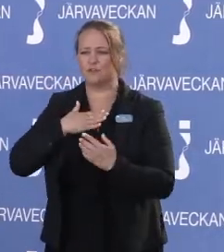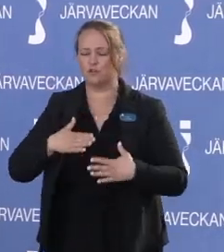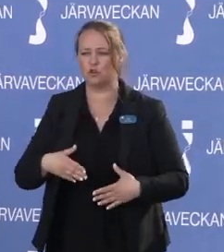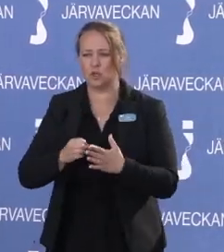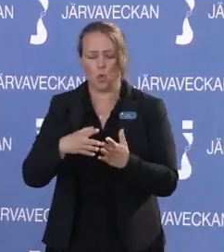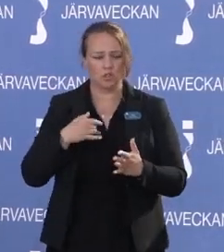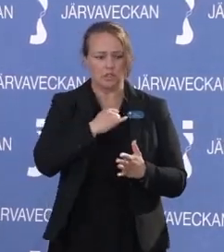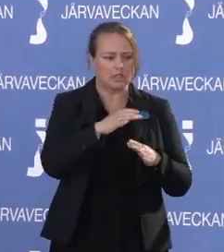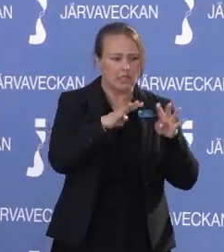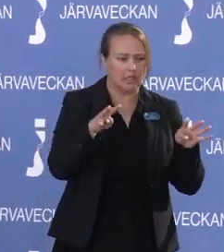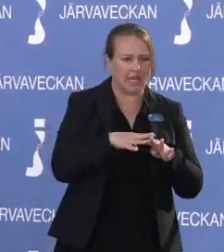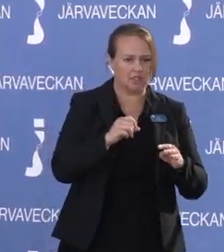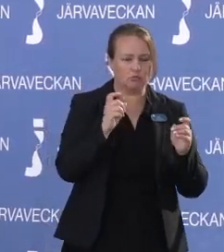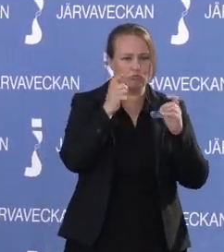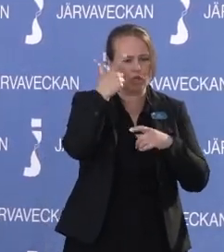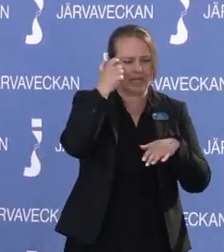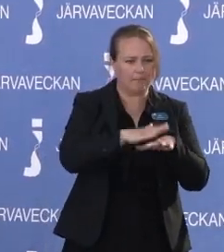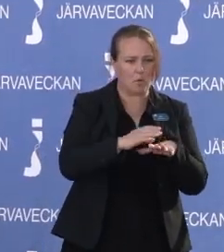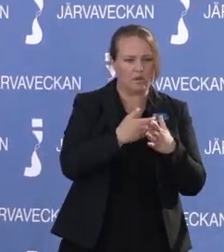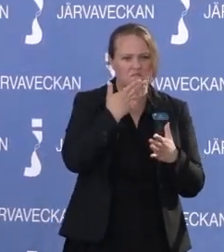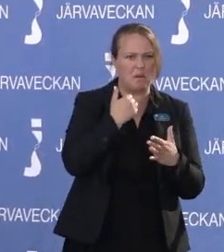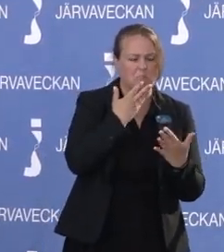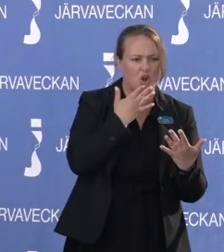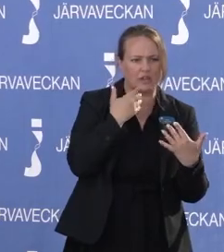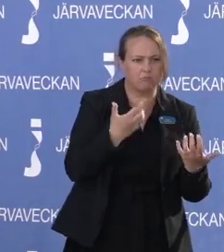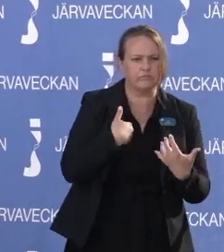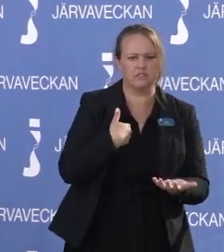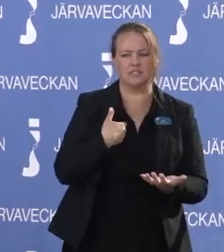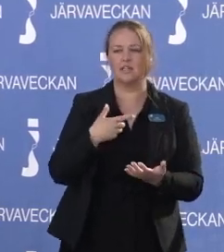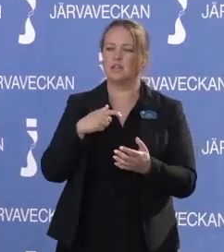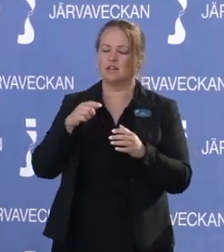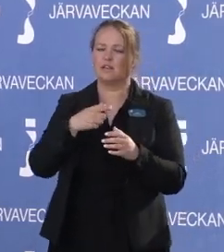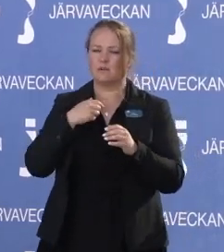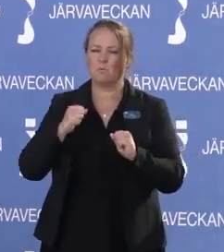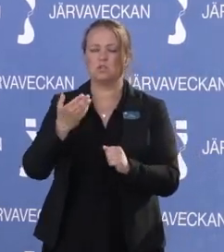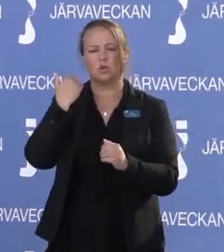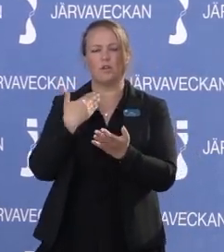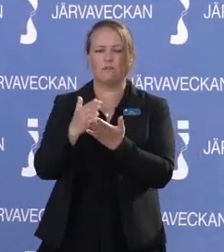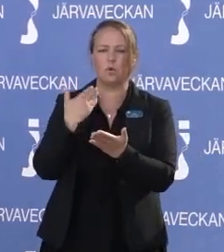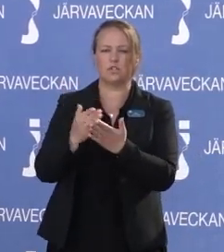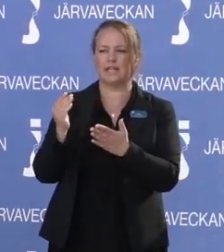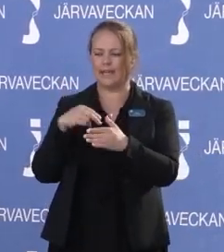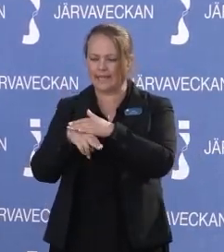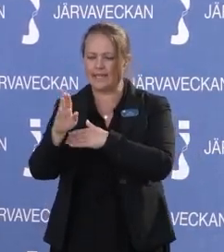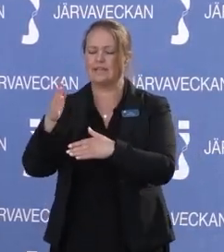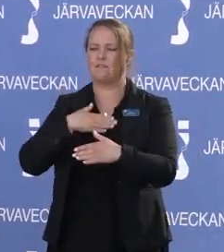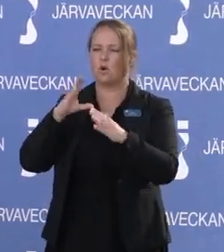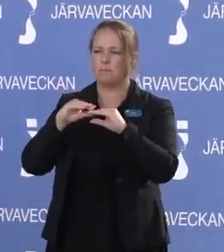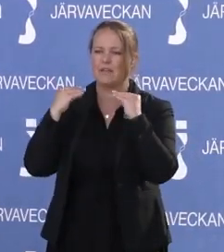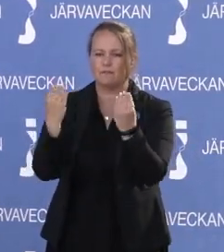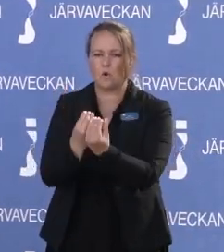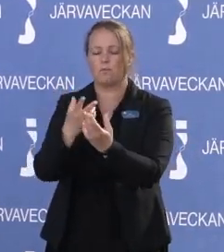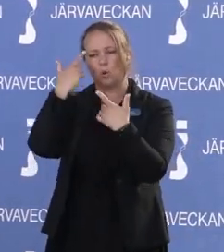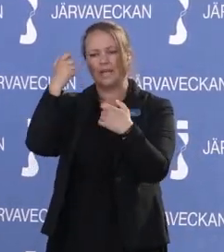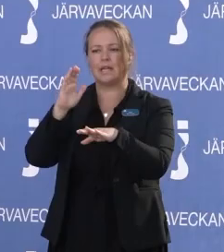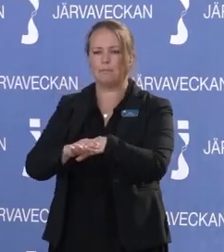krävs ganska mycket av oss. Man ska kunna gå till våra plattformar och lita på det som sägs. Och det är ganska många som kommer, som redan idag